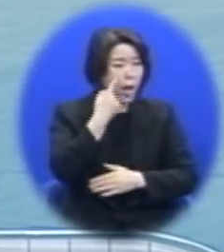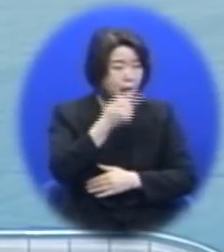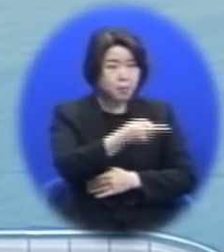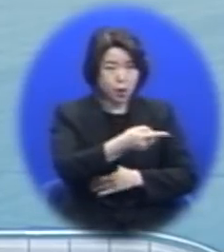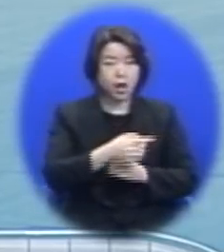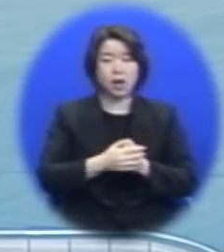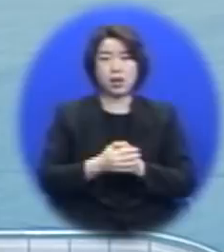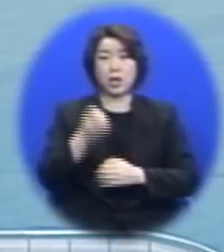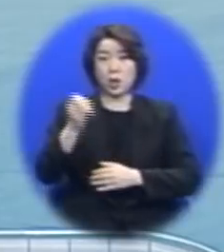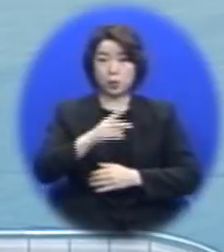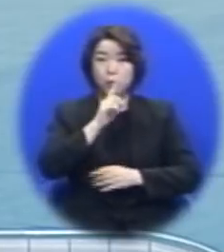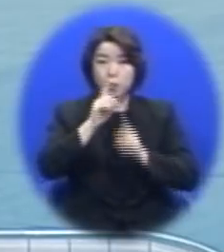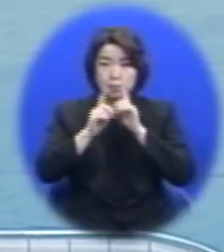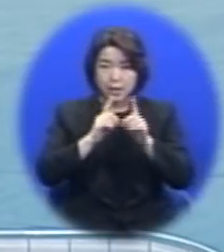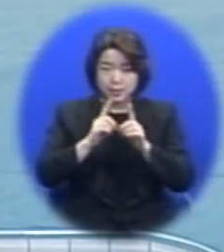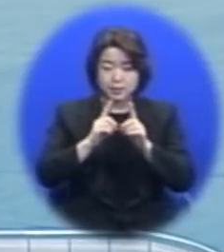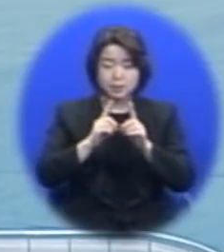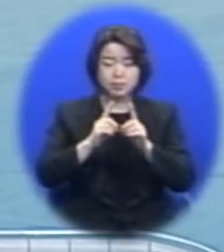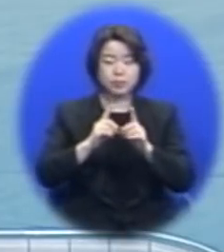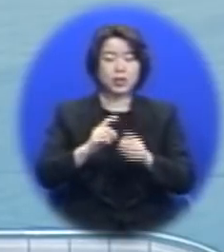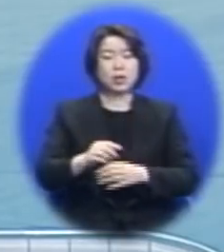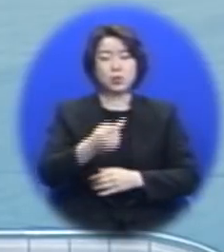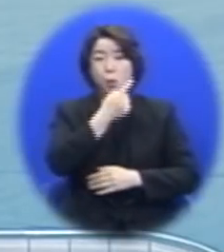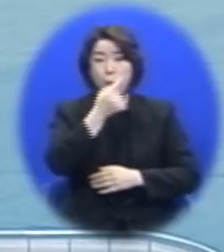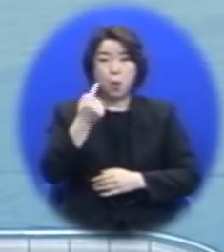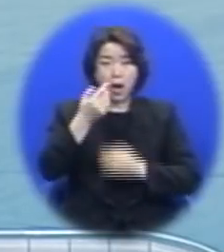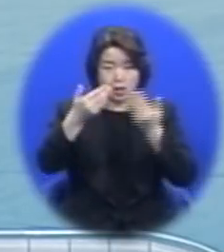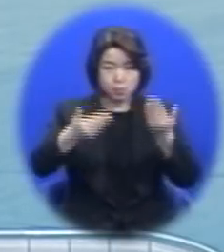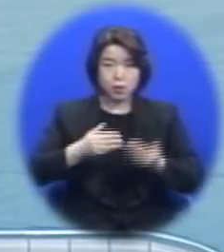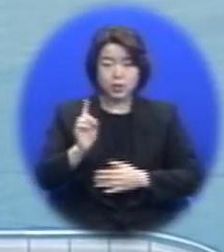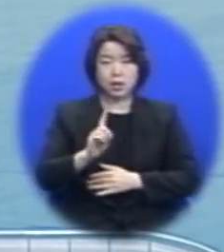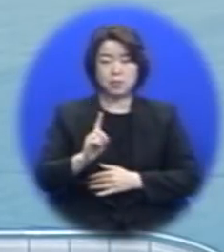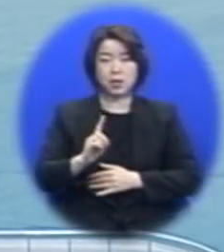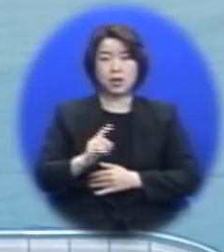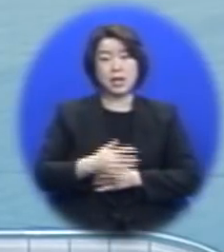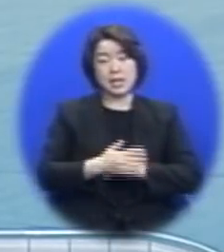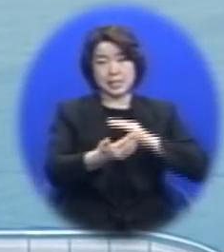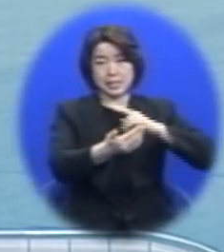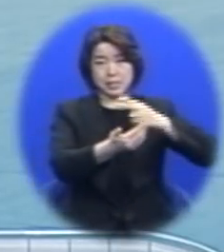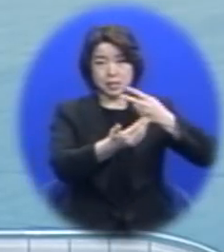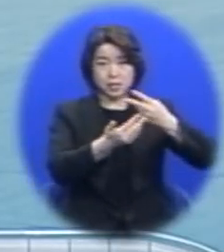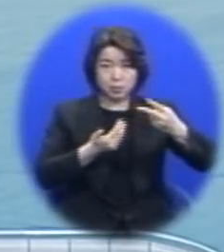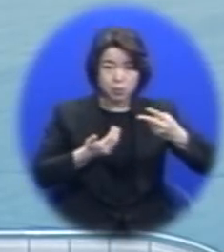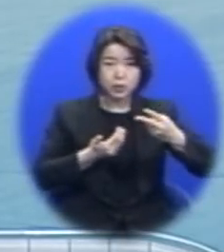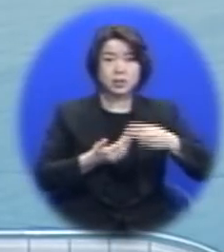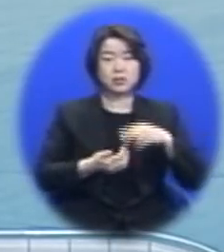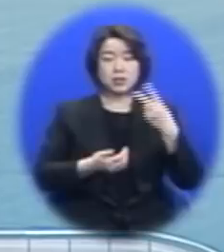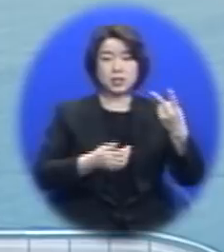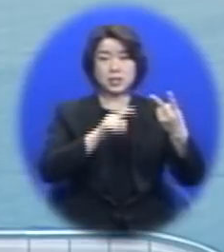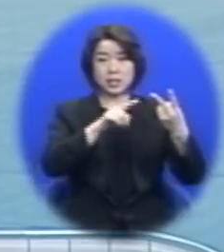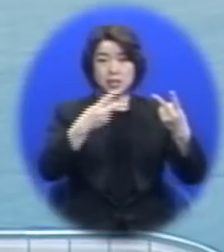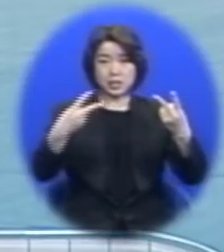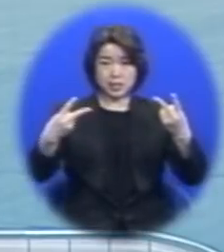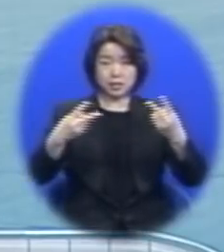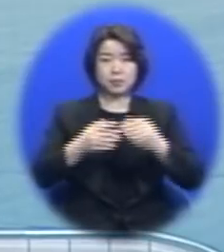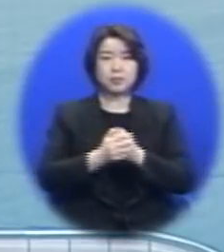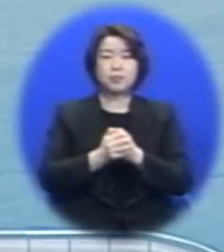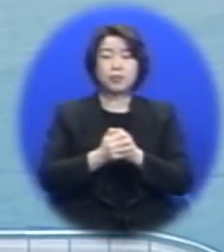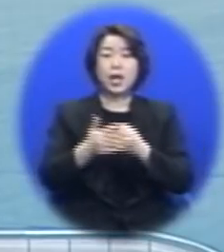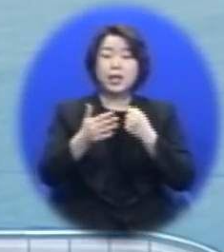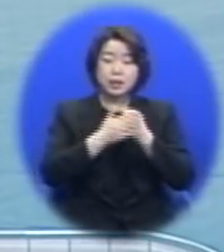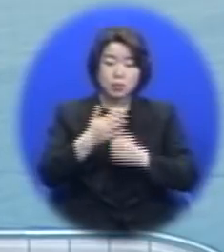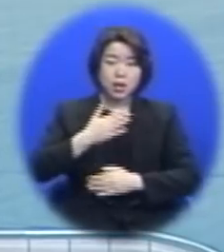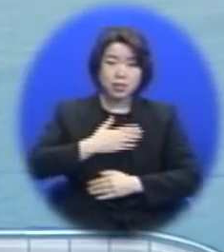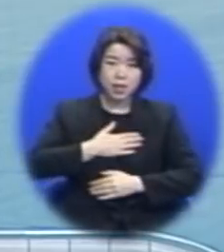또 말씀을 주셔서 확인시켜 주셨는데 디모데전서 2장 1절에서 2절 말씀입니다. 그러므로